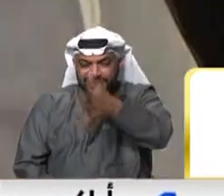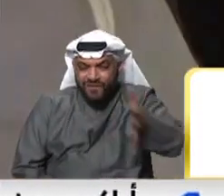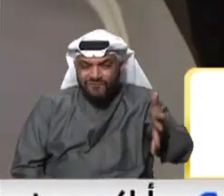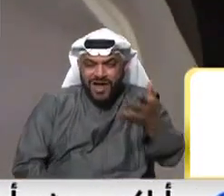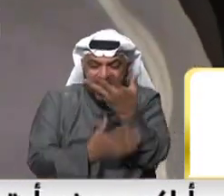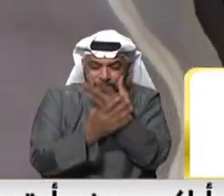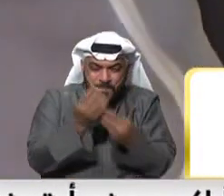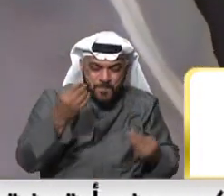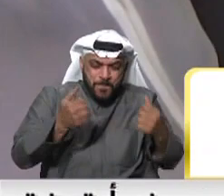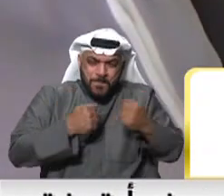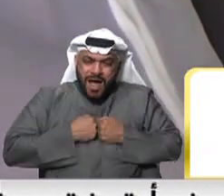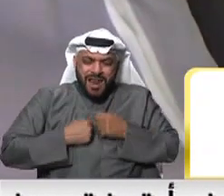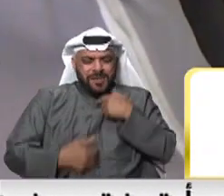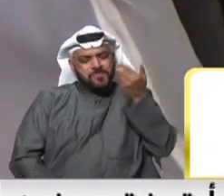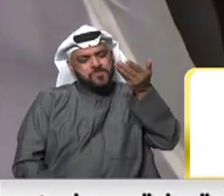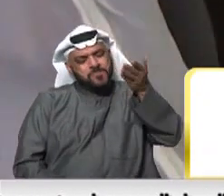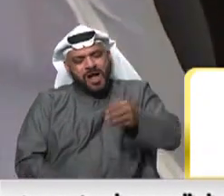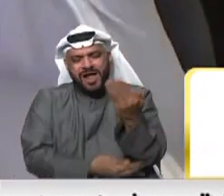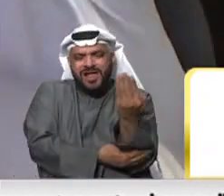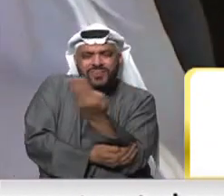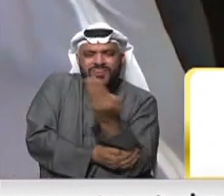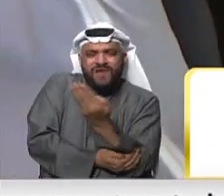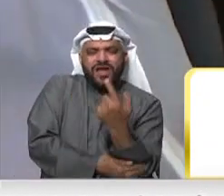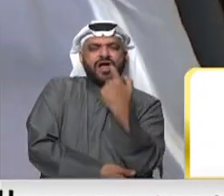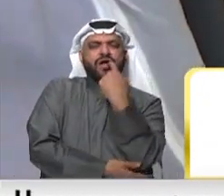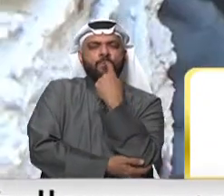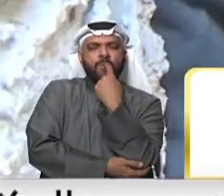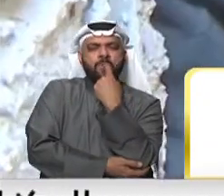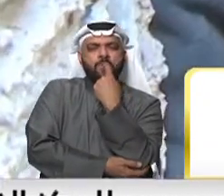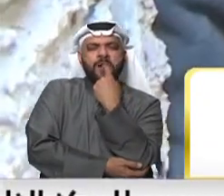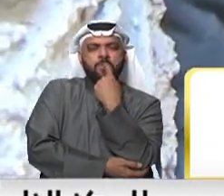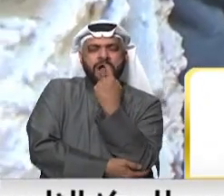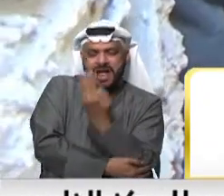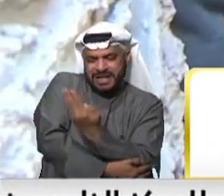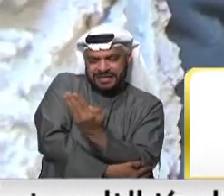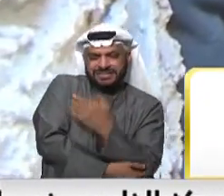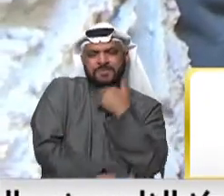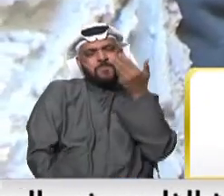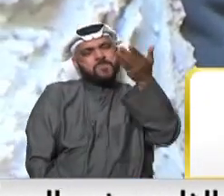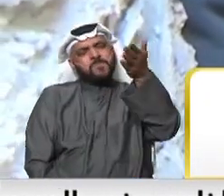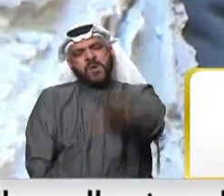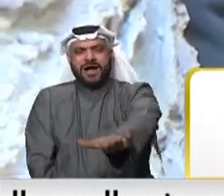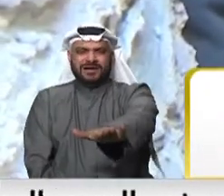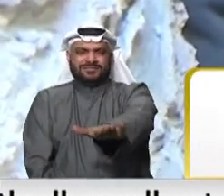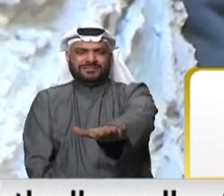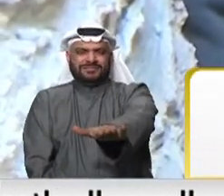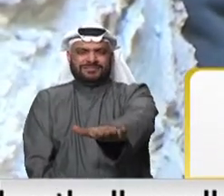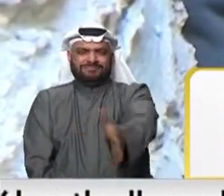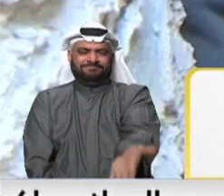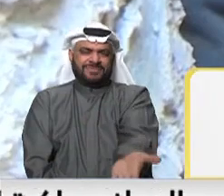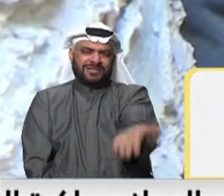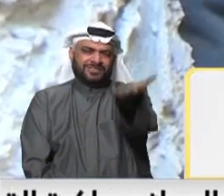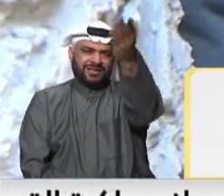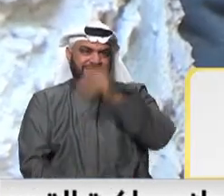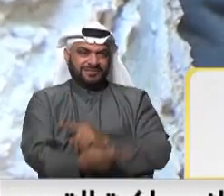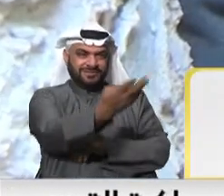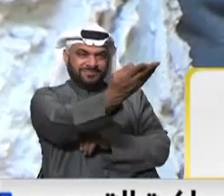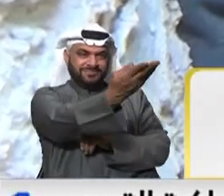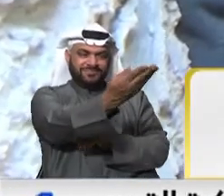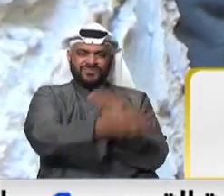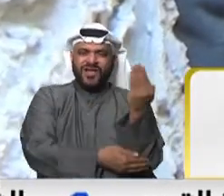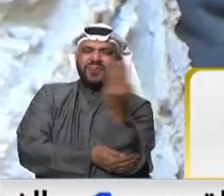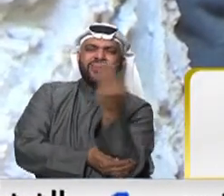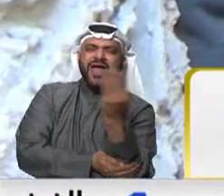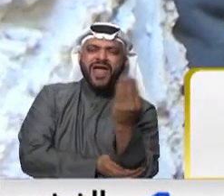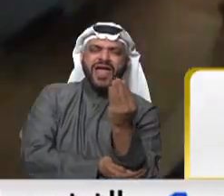رفح، ليلتحق الرضيعان بأبيهما الذي استشهد في القصف ذاته. وفي وقت سابق أفادت مصادر طبية